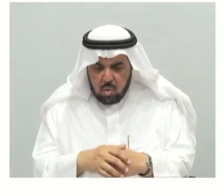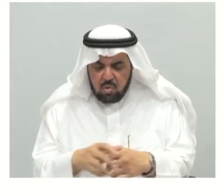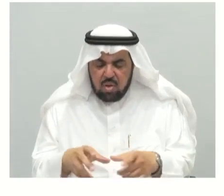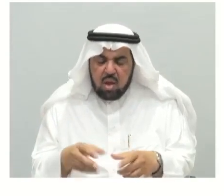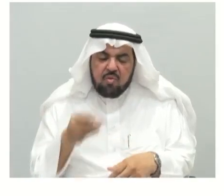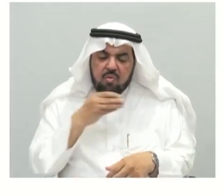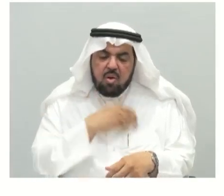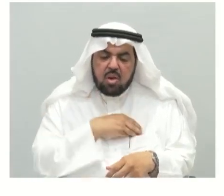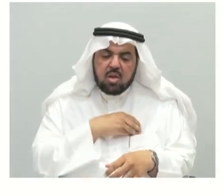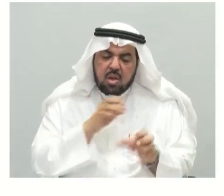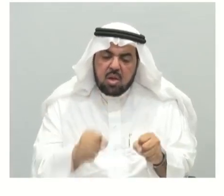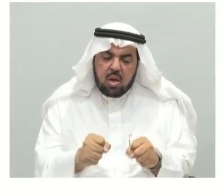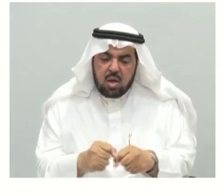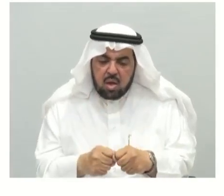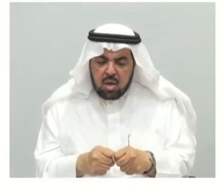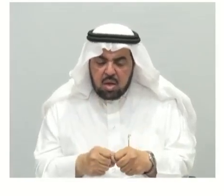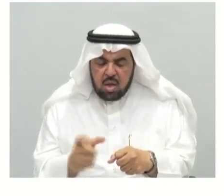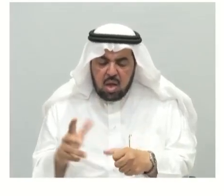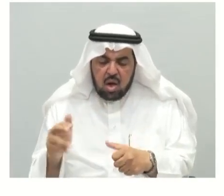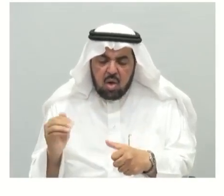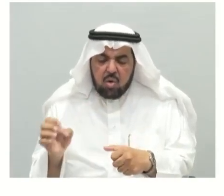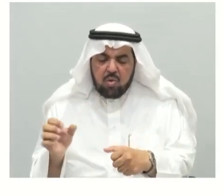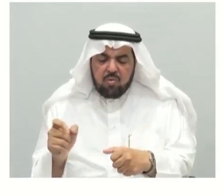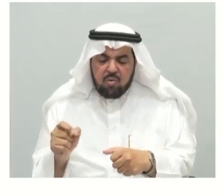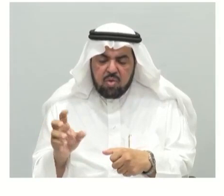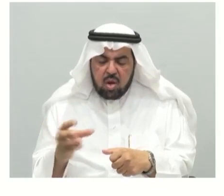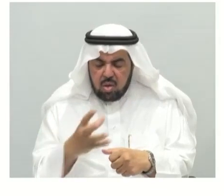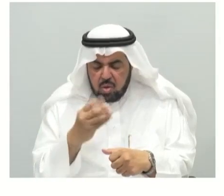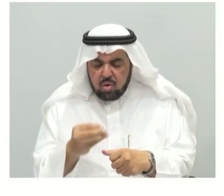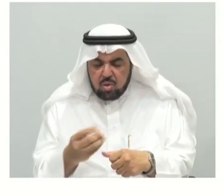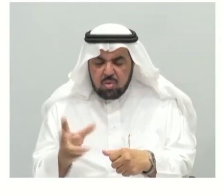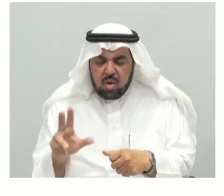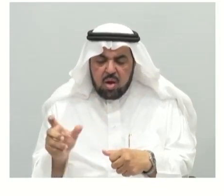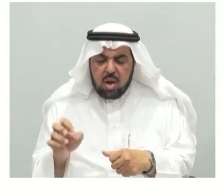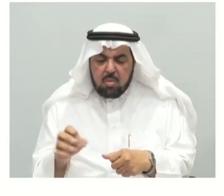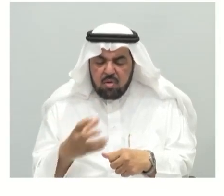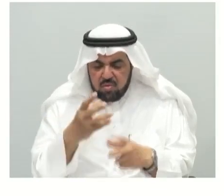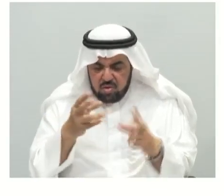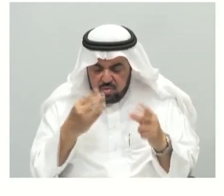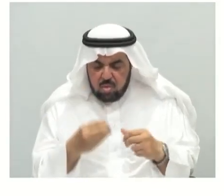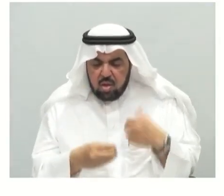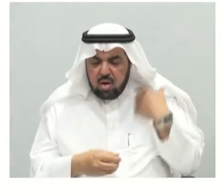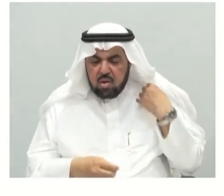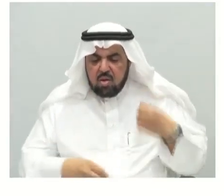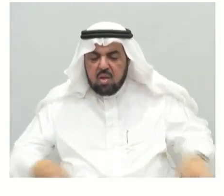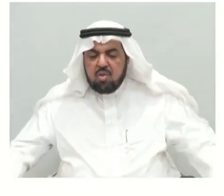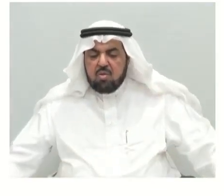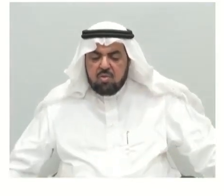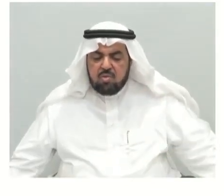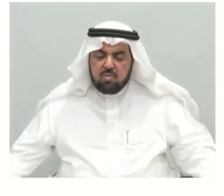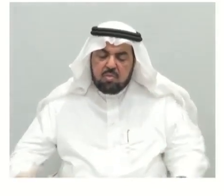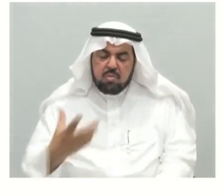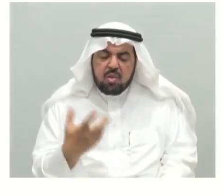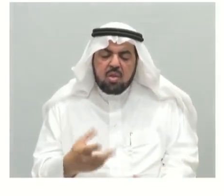الفوائد التي يحصل عليها الخنفس الذي يشبه النمل في مظهره يشبه النمل في مظهره